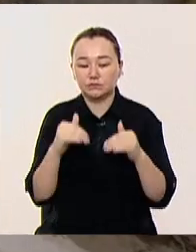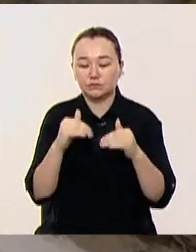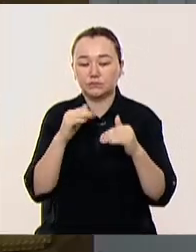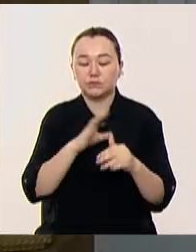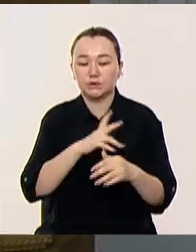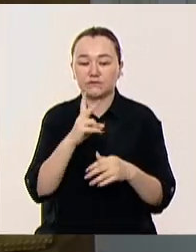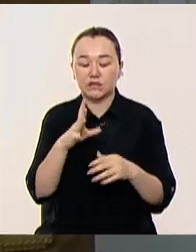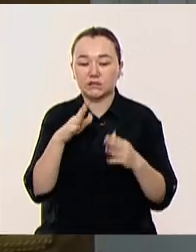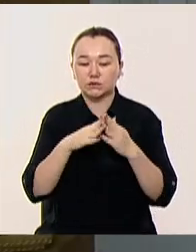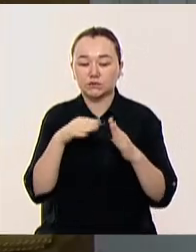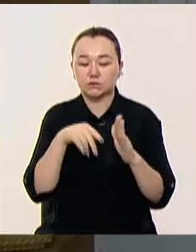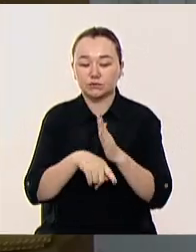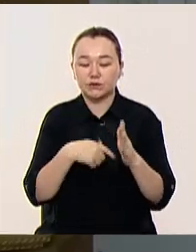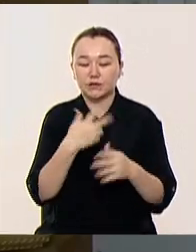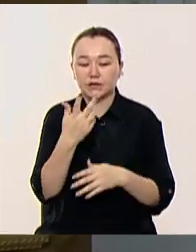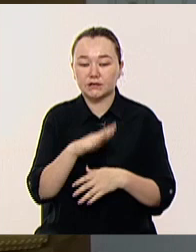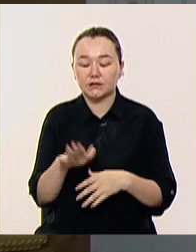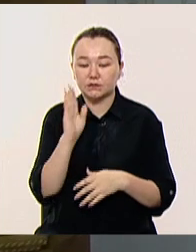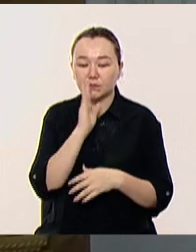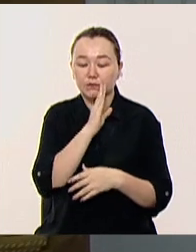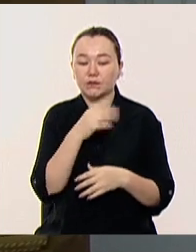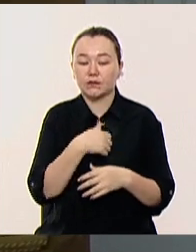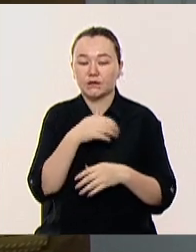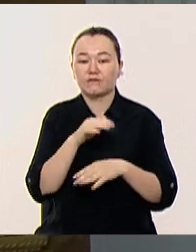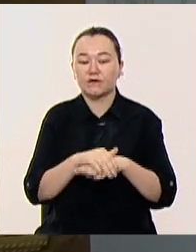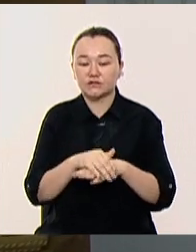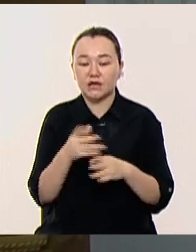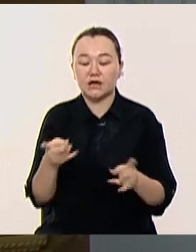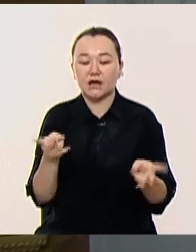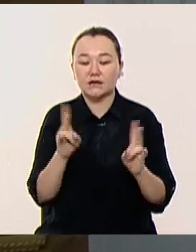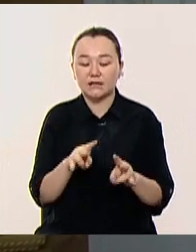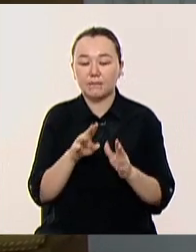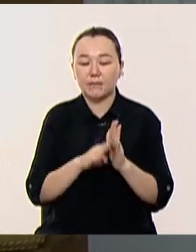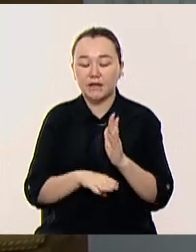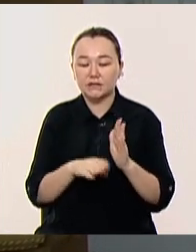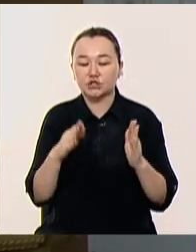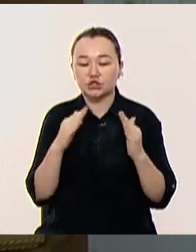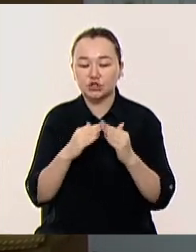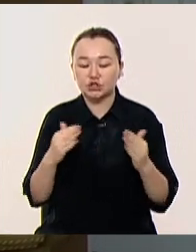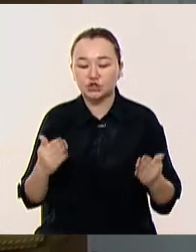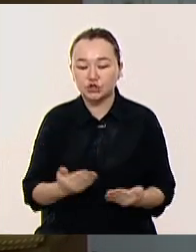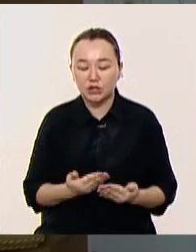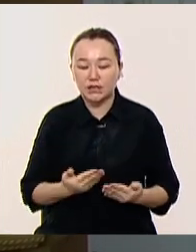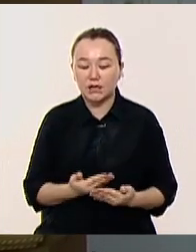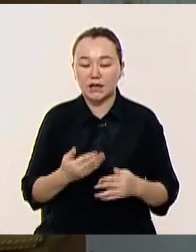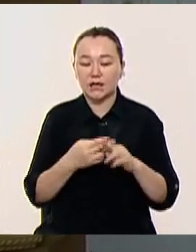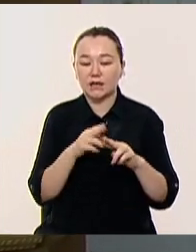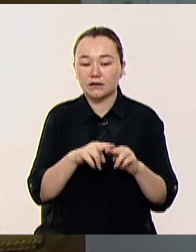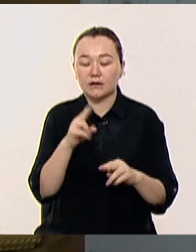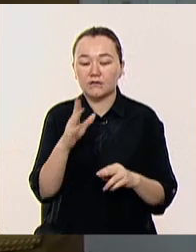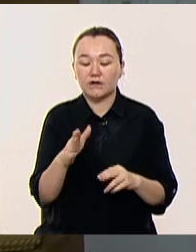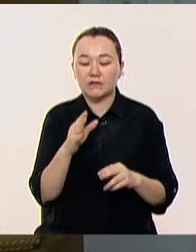квартире. Я мать 3 детей, я фактически осталась без жилья. То есть данная